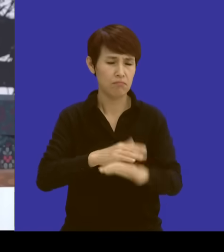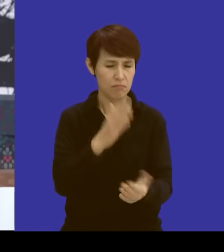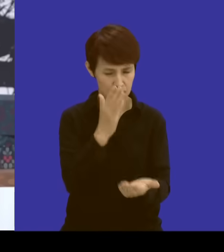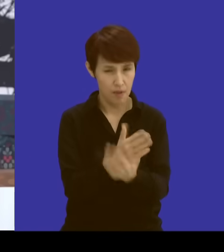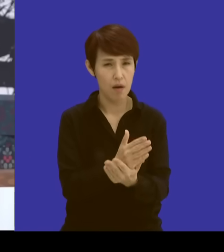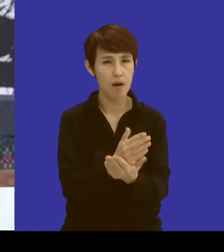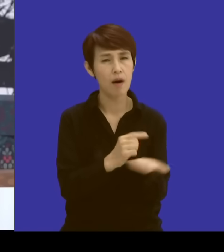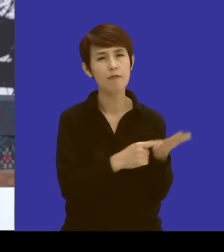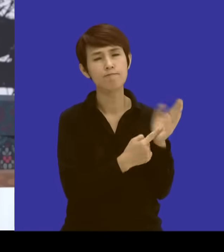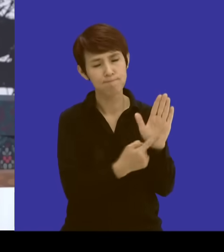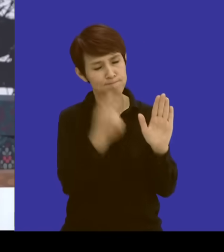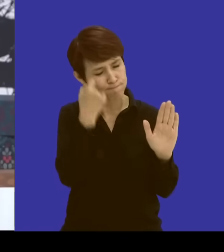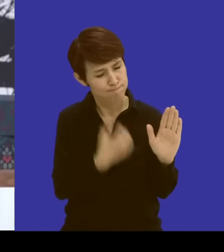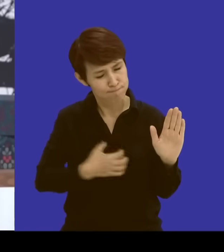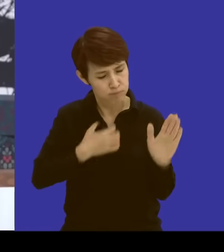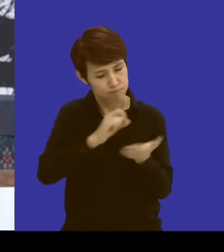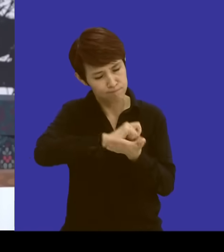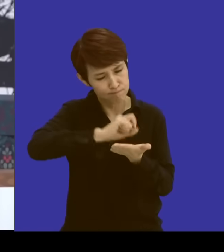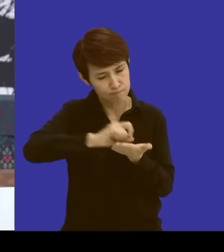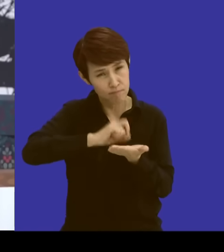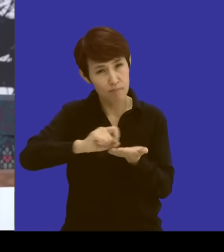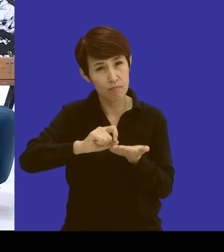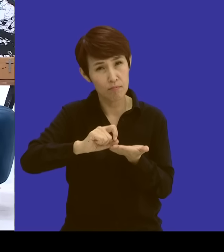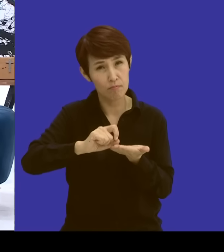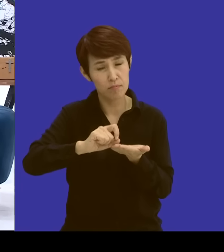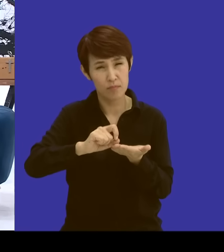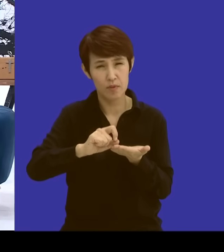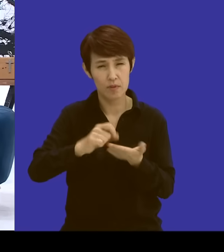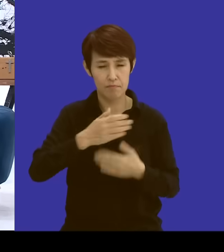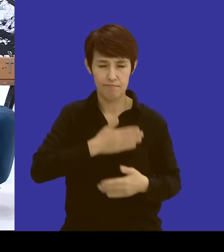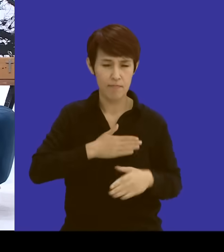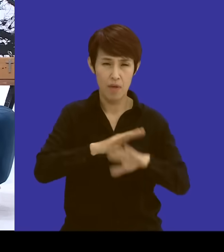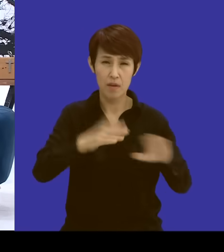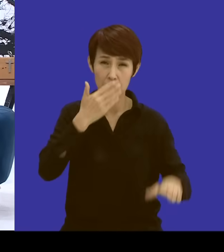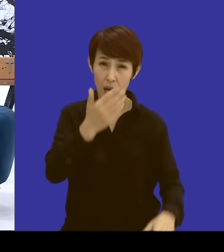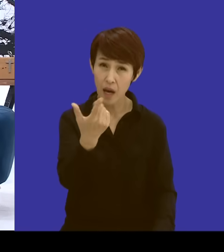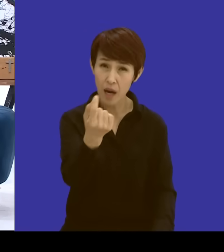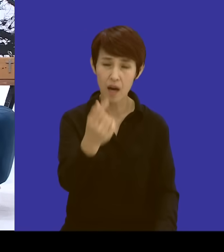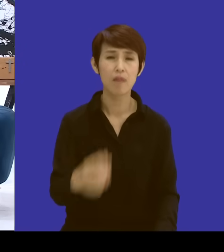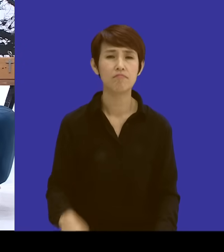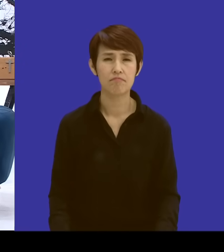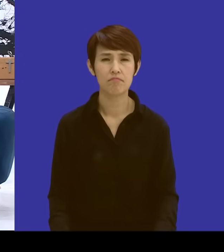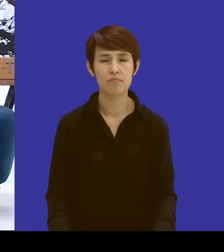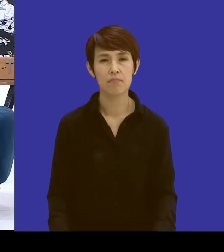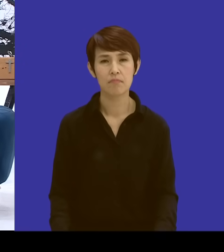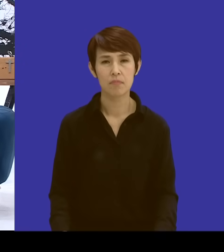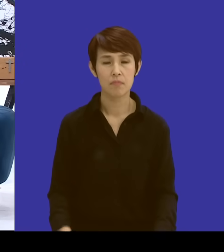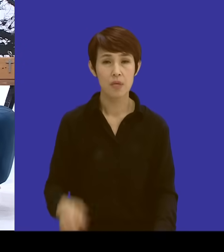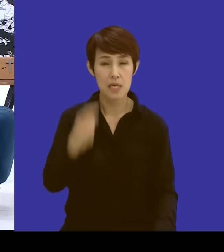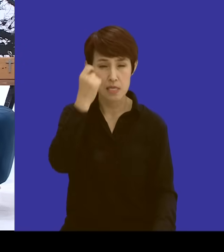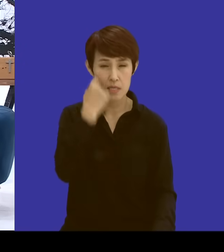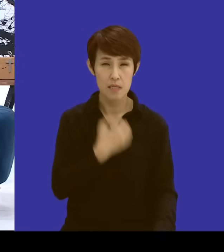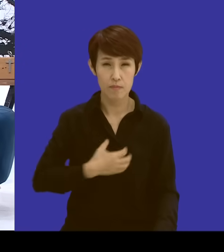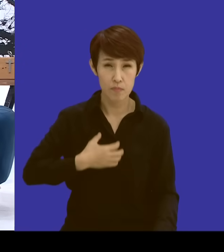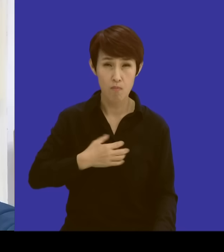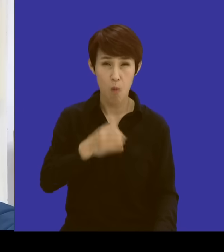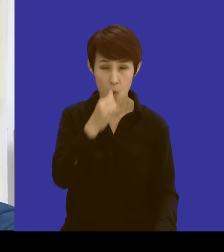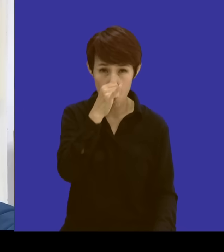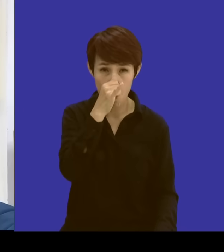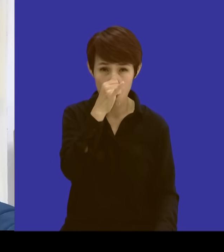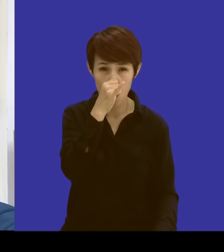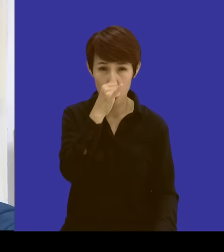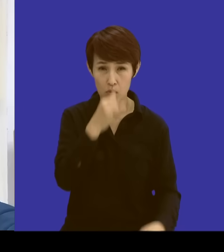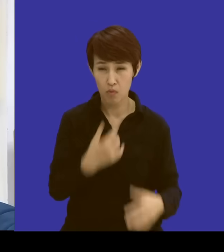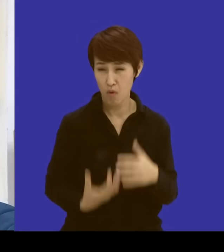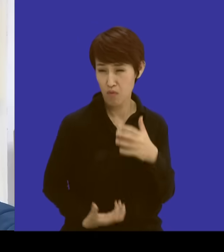그래요, 네. 그래요. 아예 그냥 글로 쓰면은 해소가 좀 되겠어요, 진짜. 그러니까 슬픔뿐 아니라 우리는 사실 분노도 맞아.